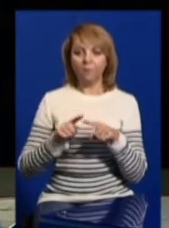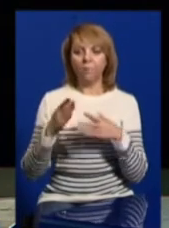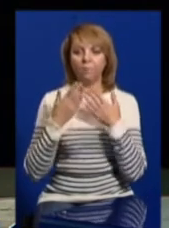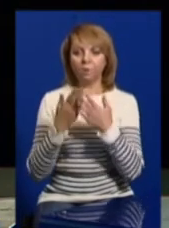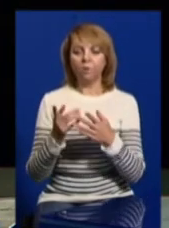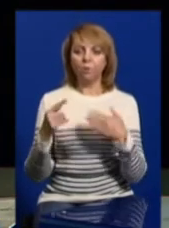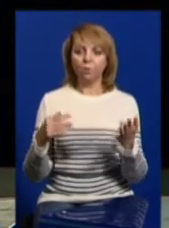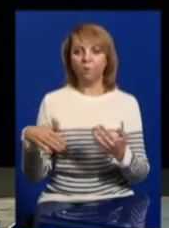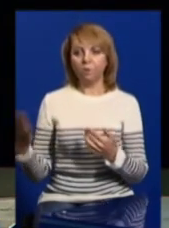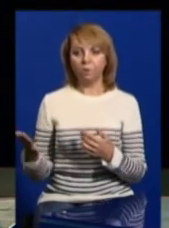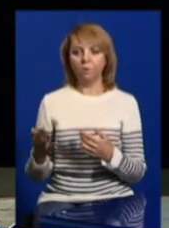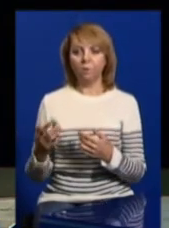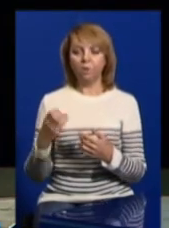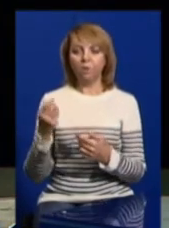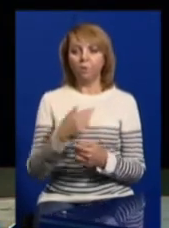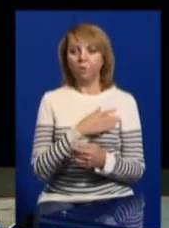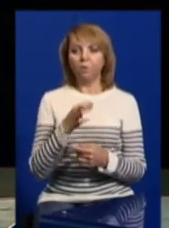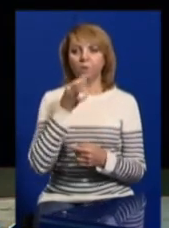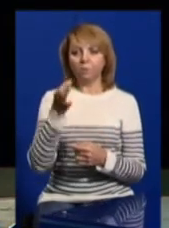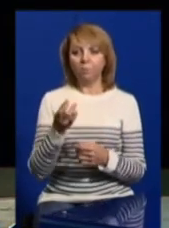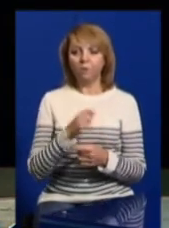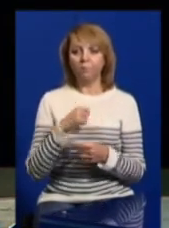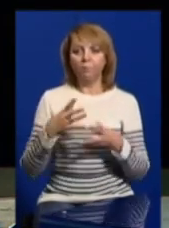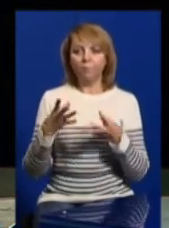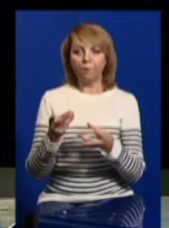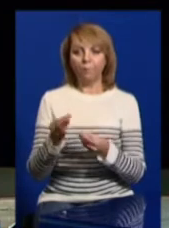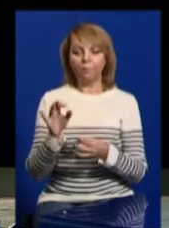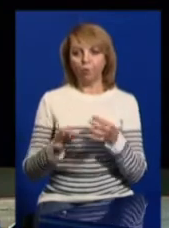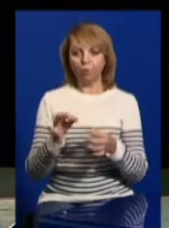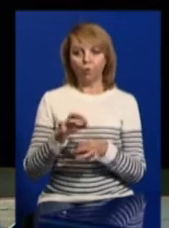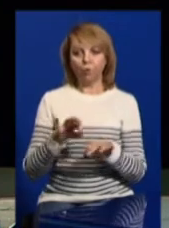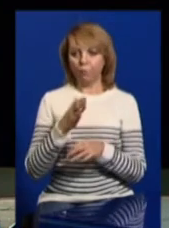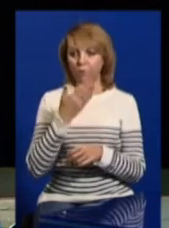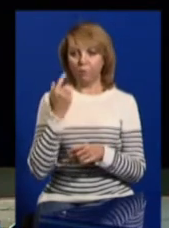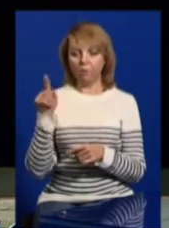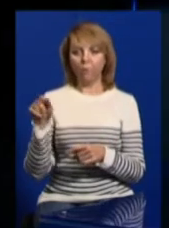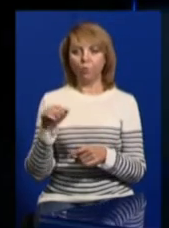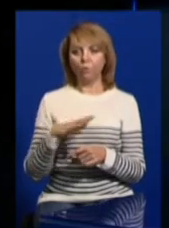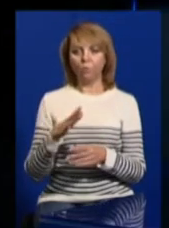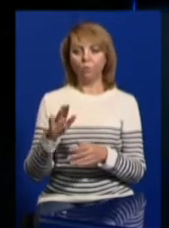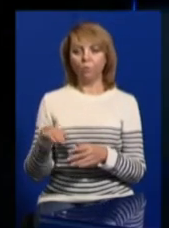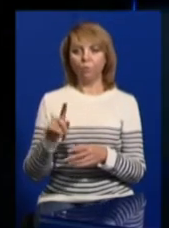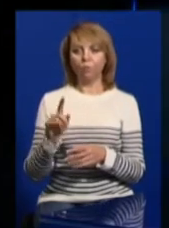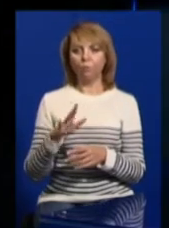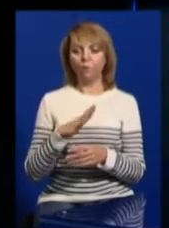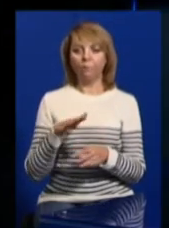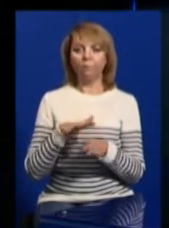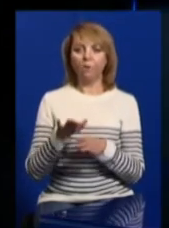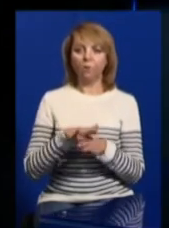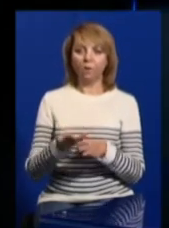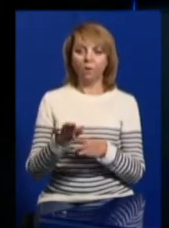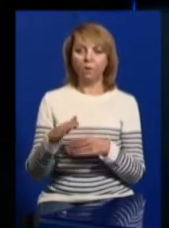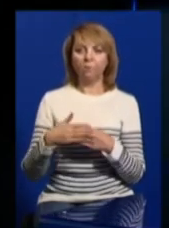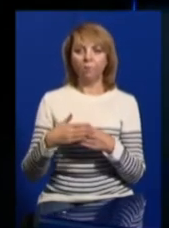то, що інше. Я ще раз хочу казати, там про сам вплив на суд ніде нічого нема. Там, може, потім, що було там виконання